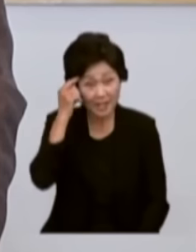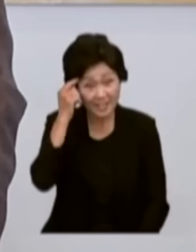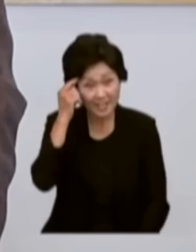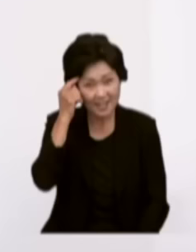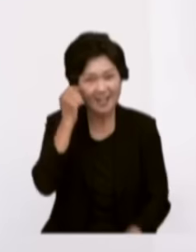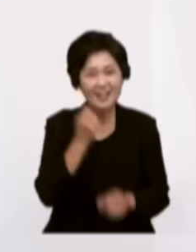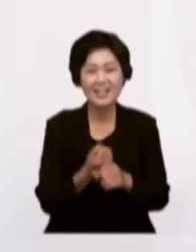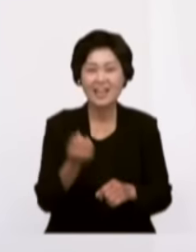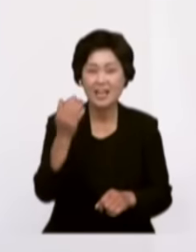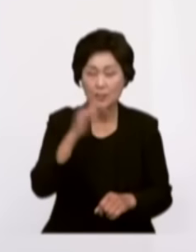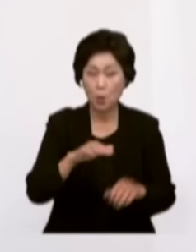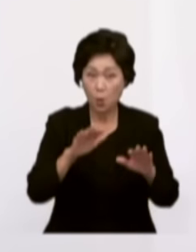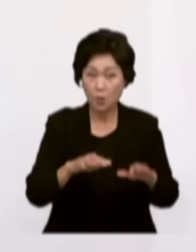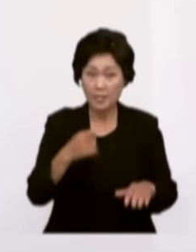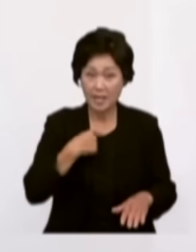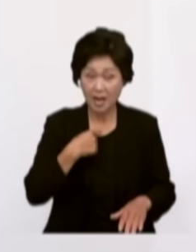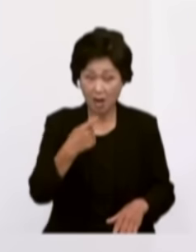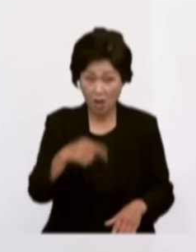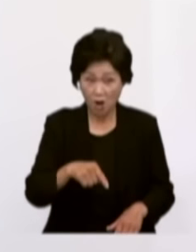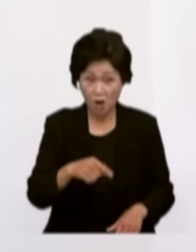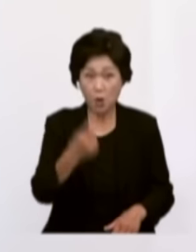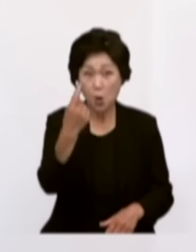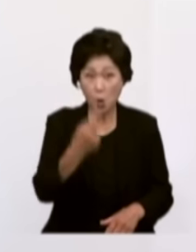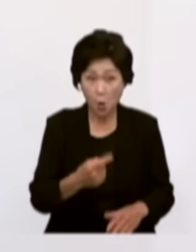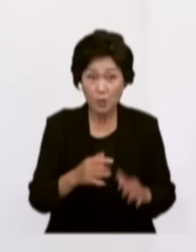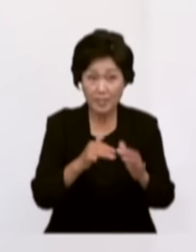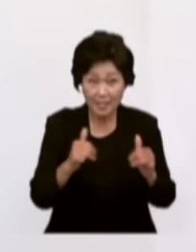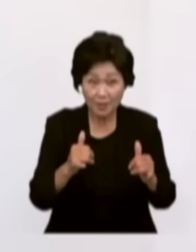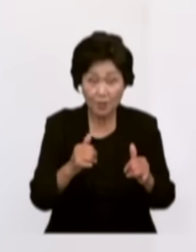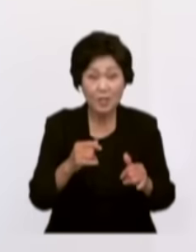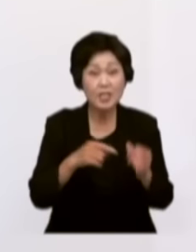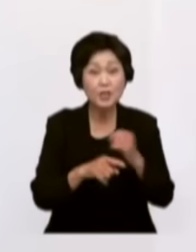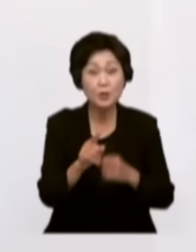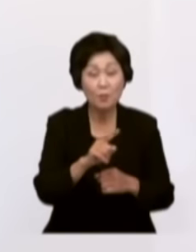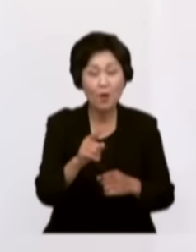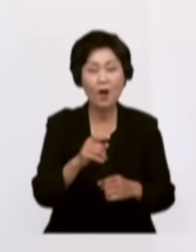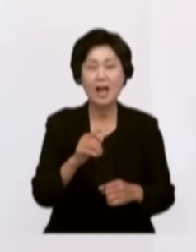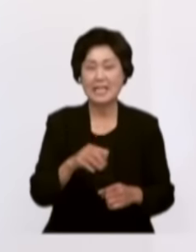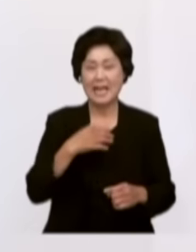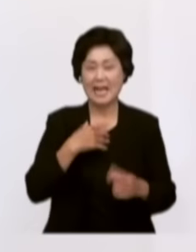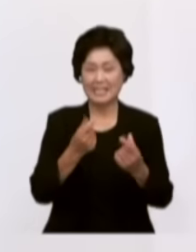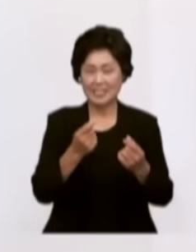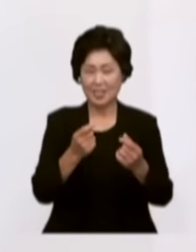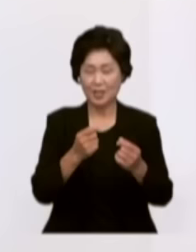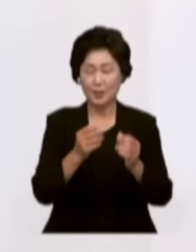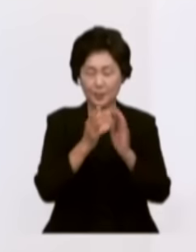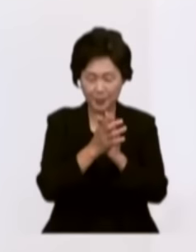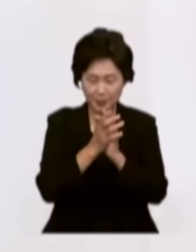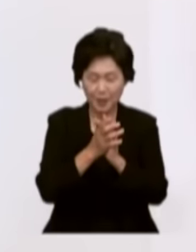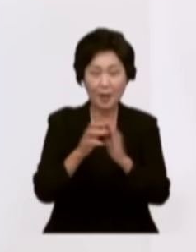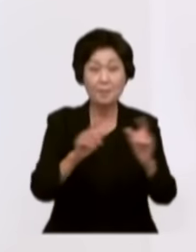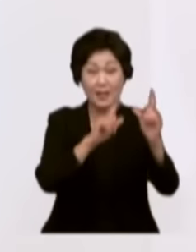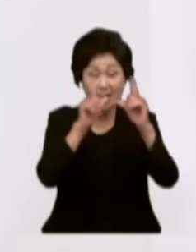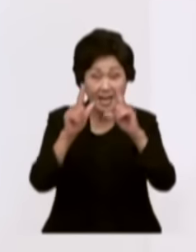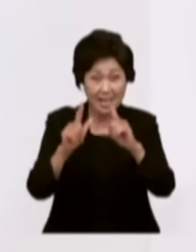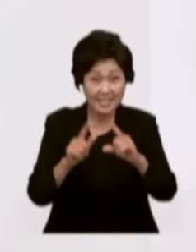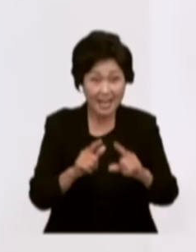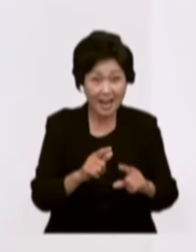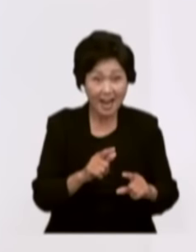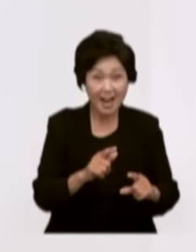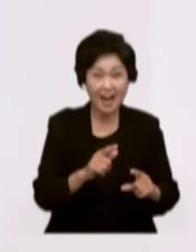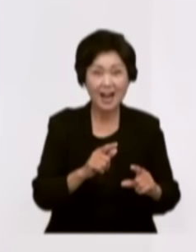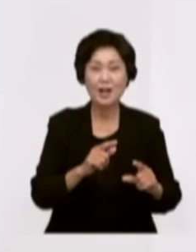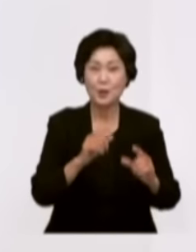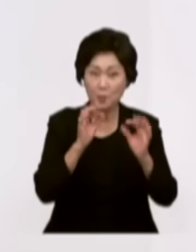매일 기쁘게 나온 것은 그래 조영구처럼 기도만 열심히 하고 늘 기도와 함께 살다 보면은 내가 하는 일이 다 잘 된다는 것을